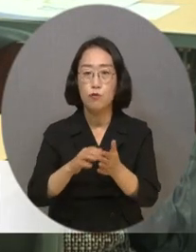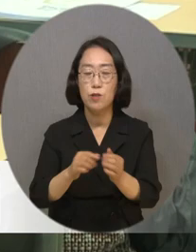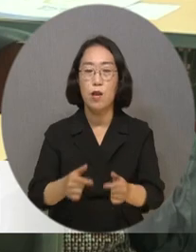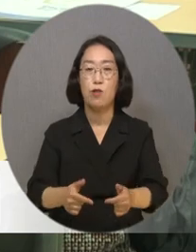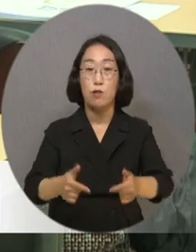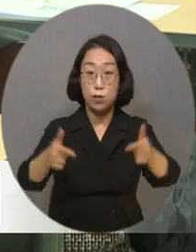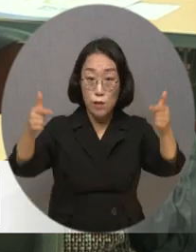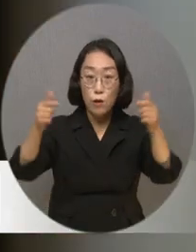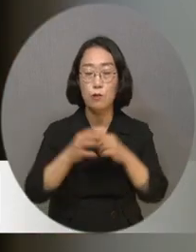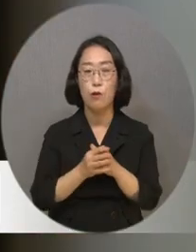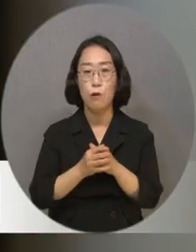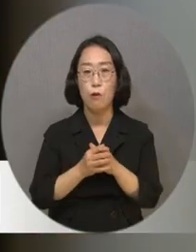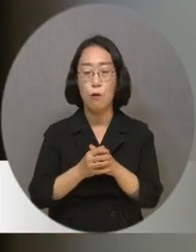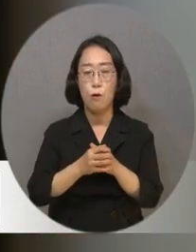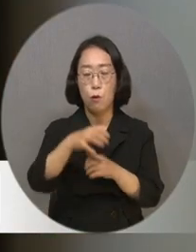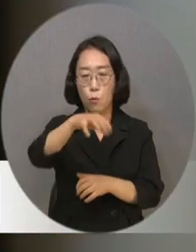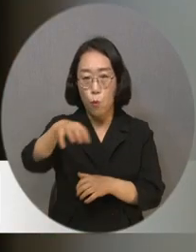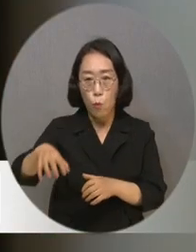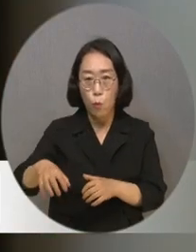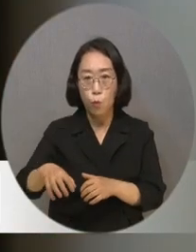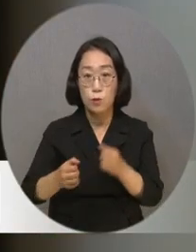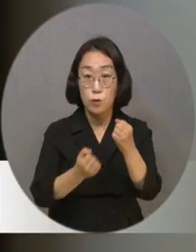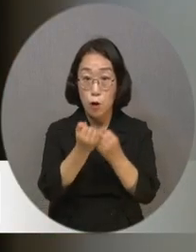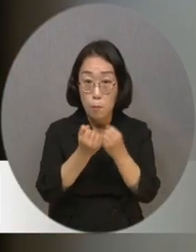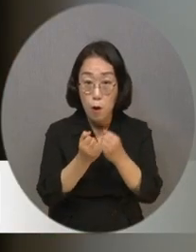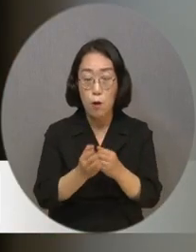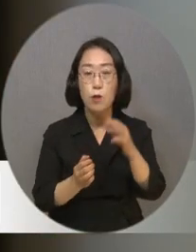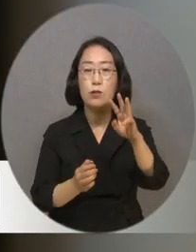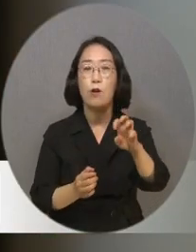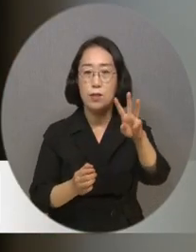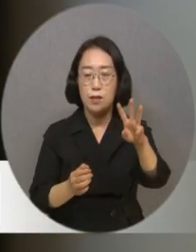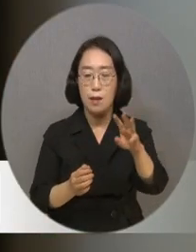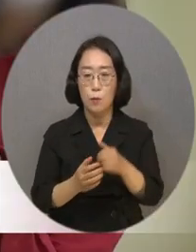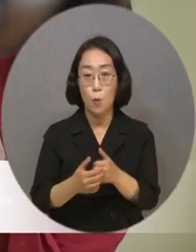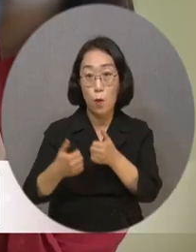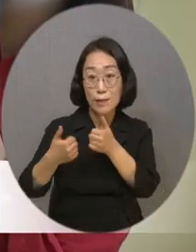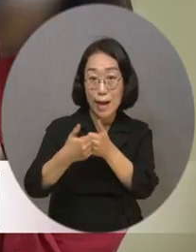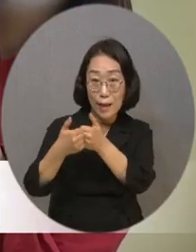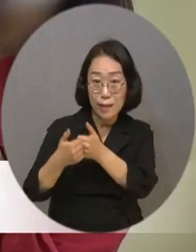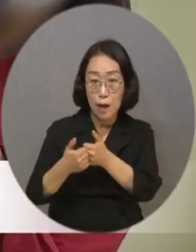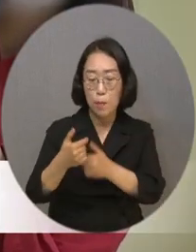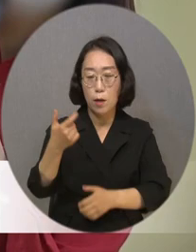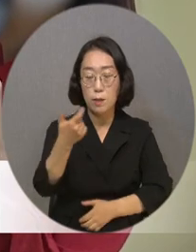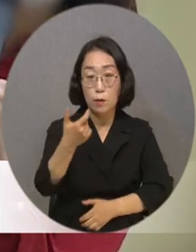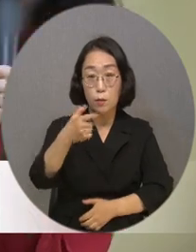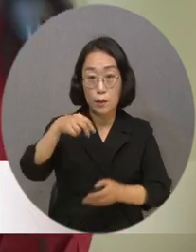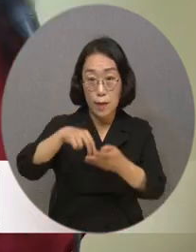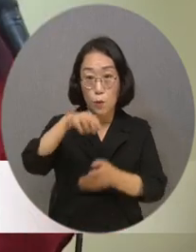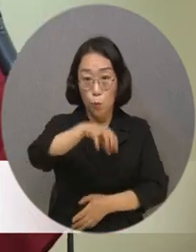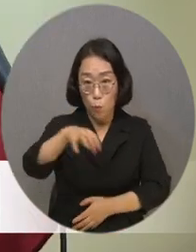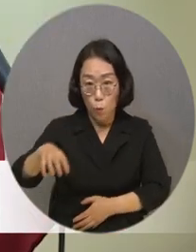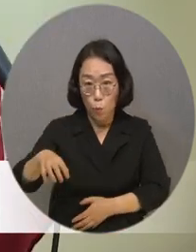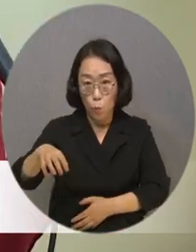참여 센터를 늘려 대입 설명회는 33개, 1:1 맞춤형 상담은 60개 센터에서